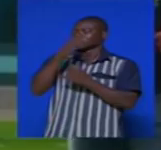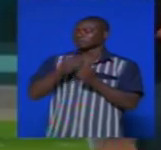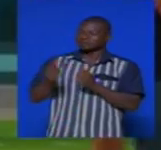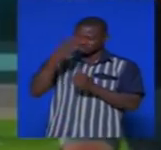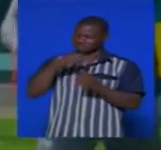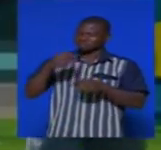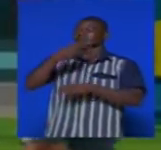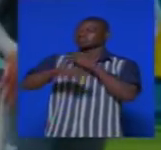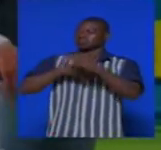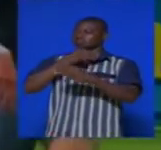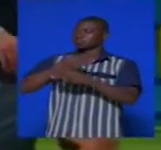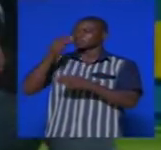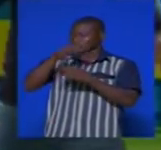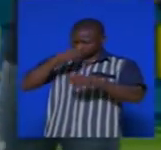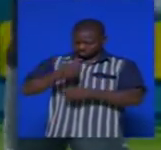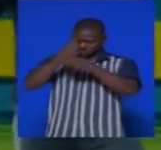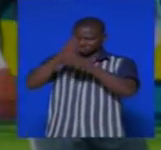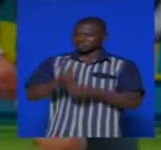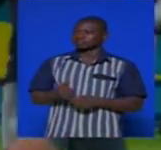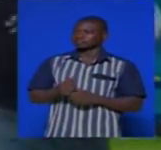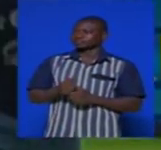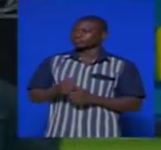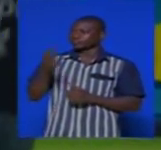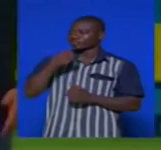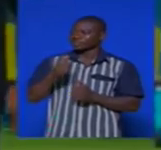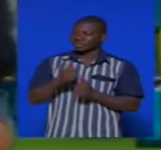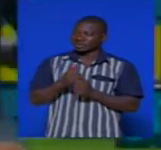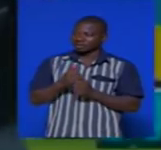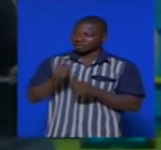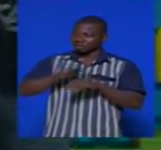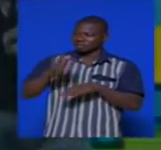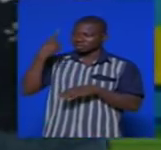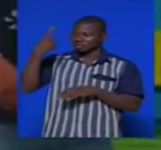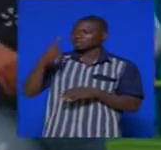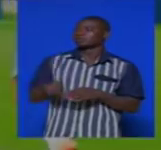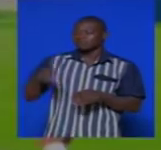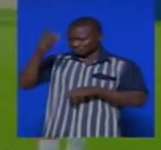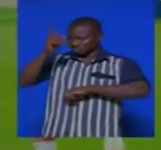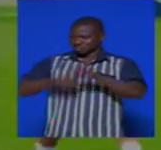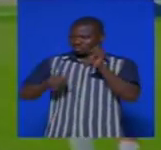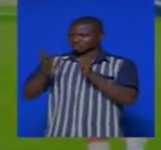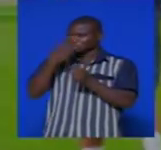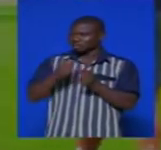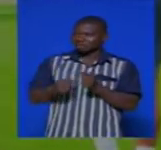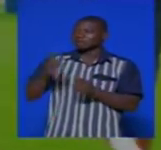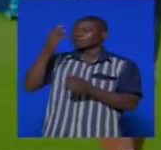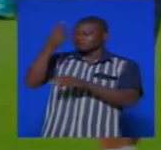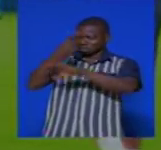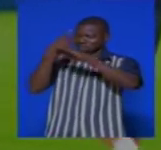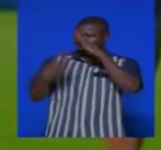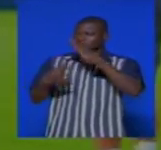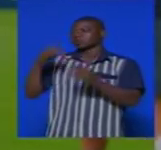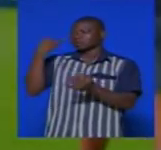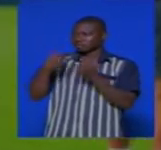et devrait être de retour parmi les titulaires. Après un match maîtrisé face à l'Uruguay en quart de finale, les joueurs de l'équipe de